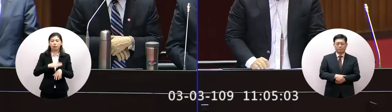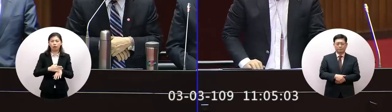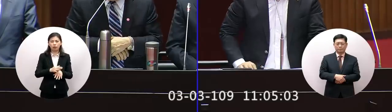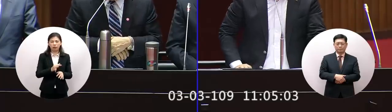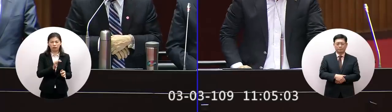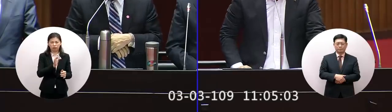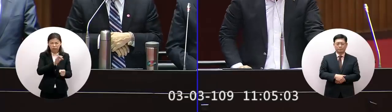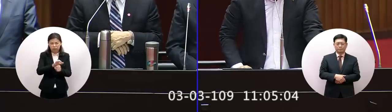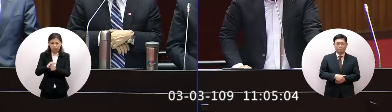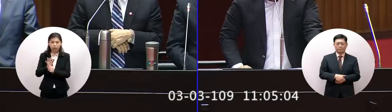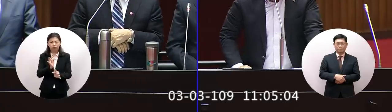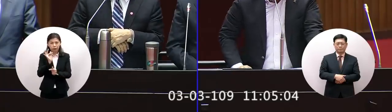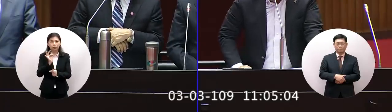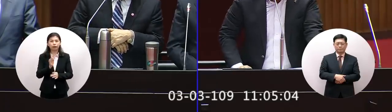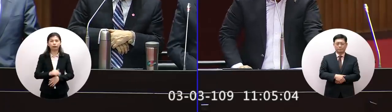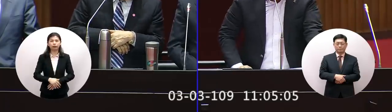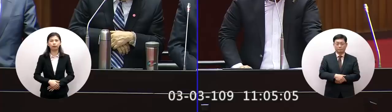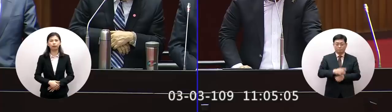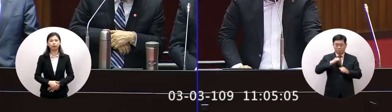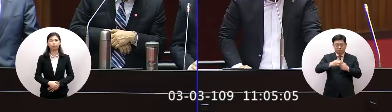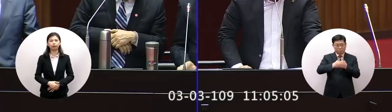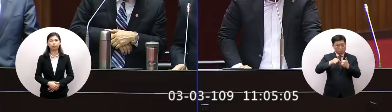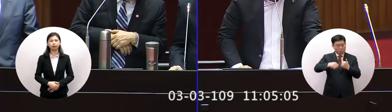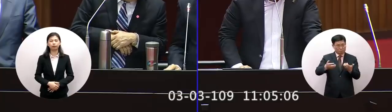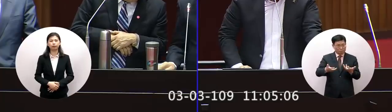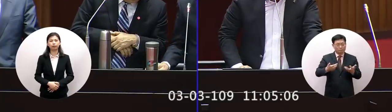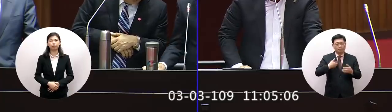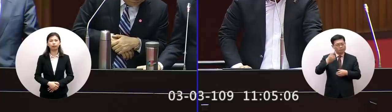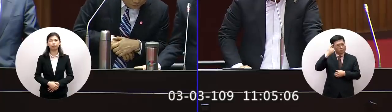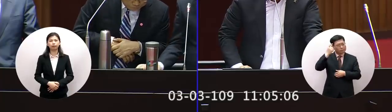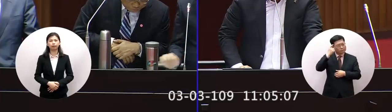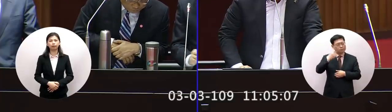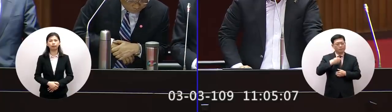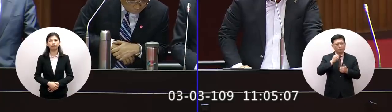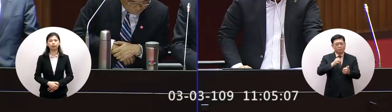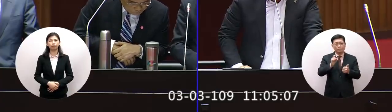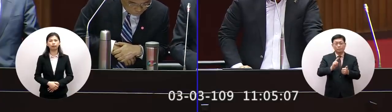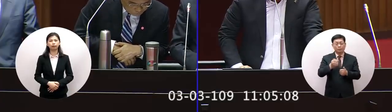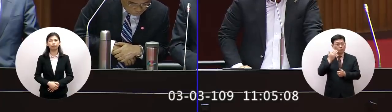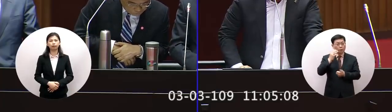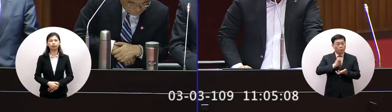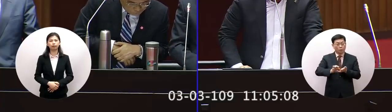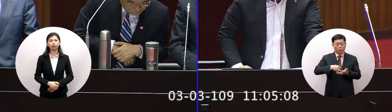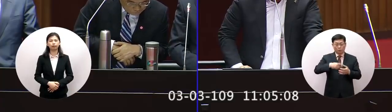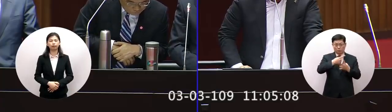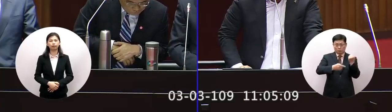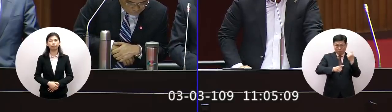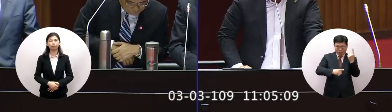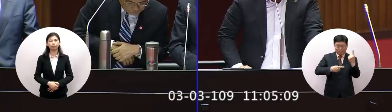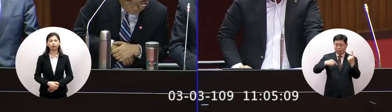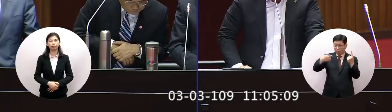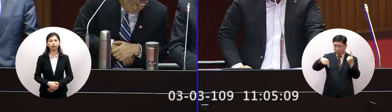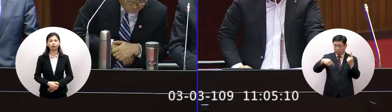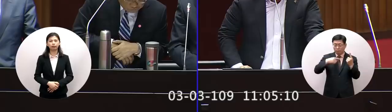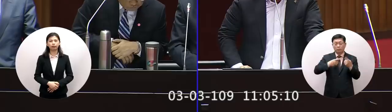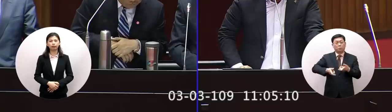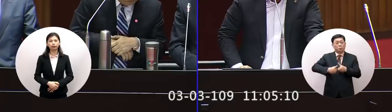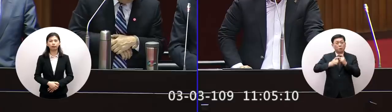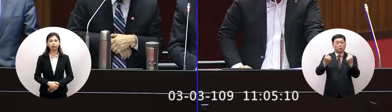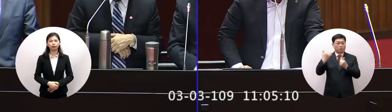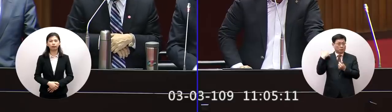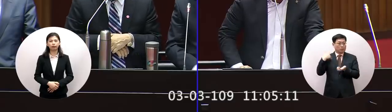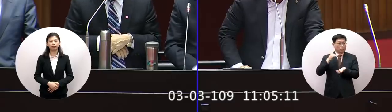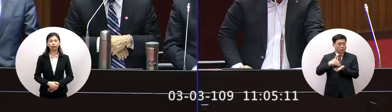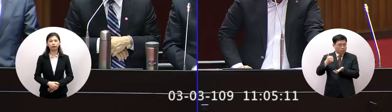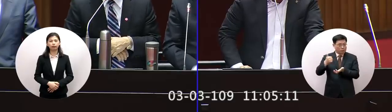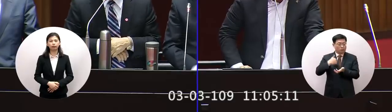所以请委员指教。 健保的部分哦，其实我想要凸显讲，咱若用一点一块的方式恢复到原本医